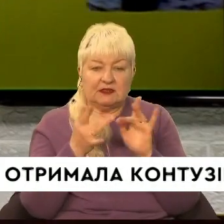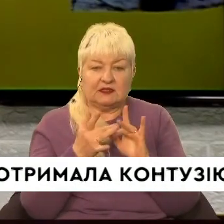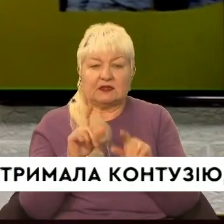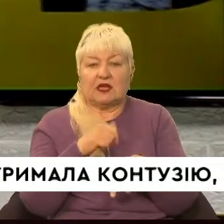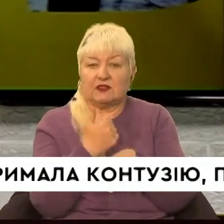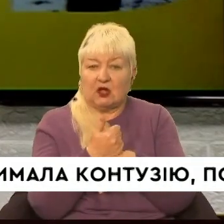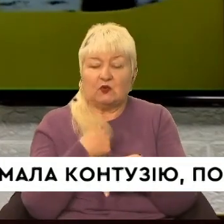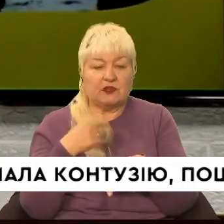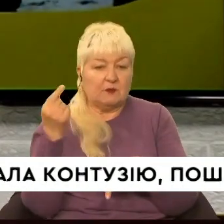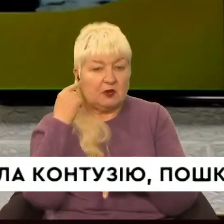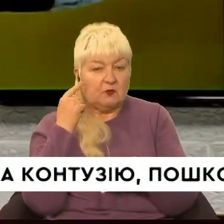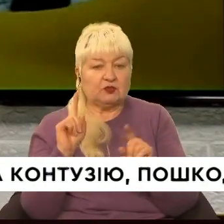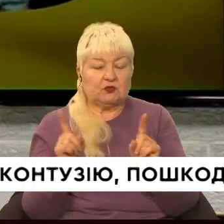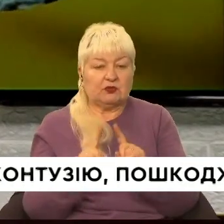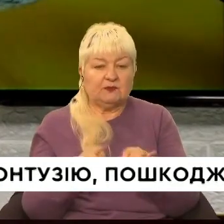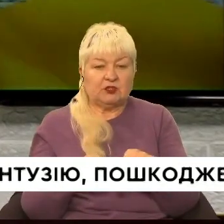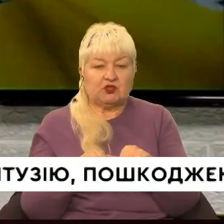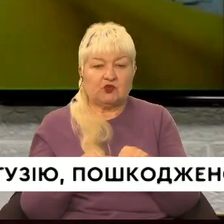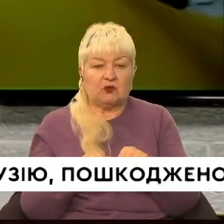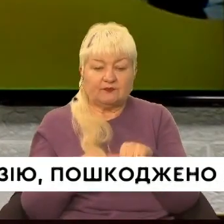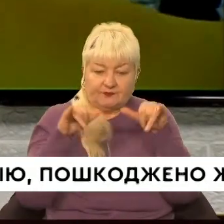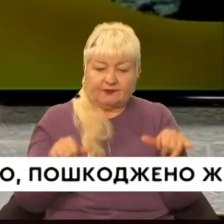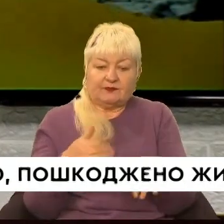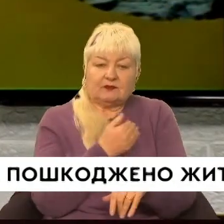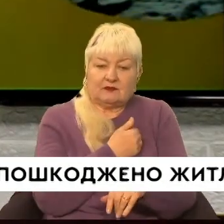дефіциту значного зі зростанням попиту зараз бути